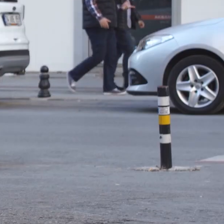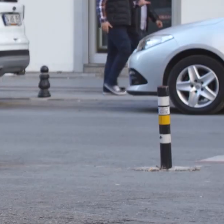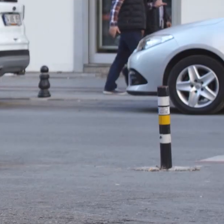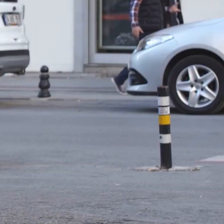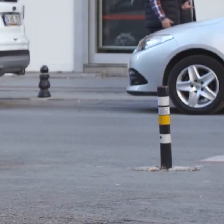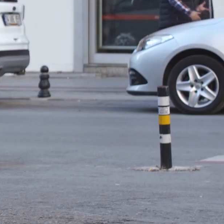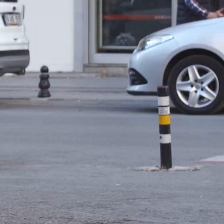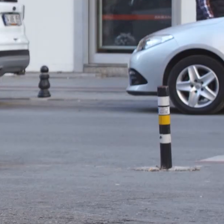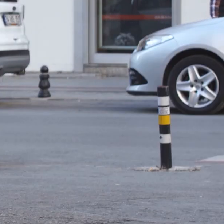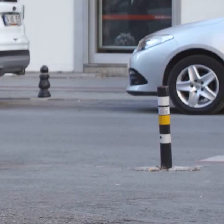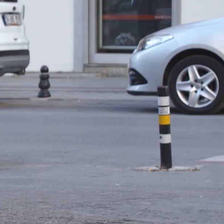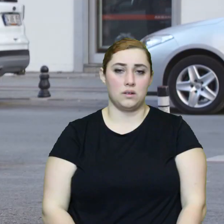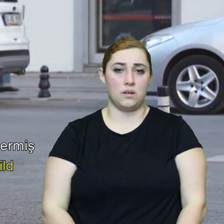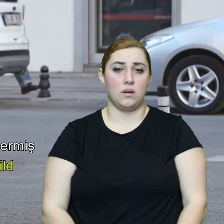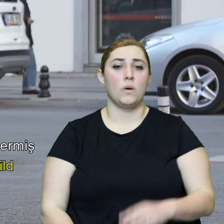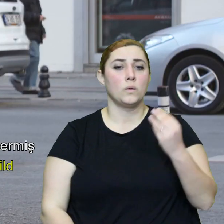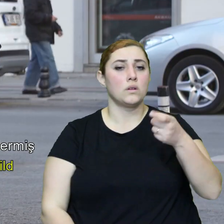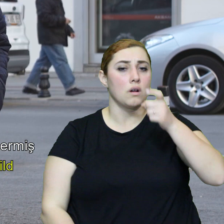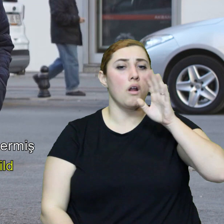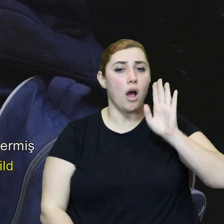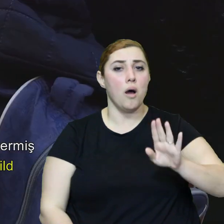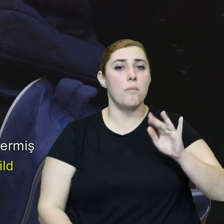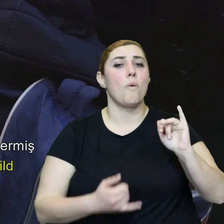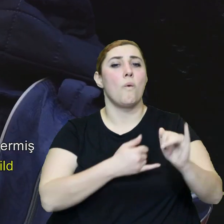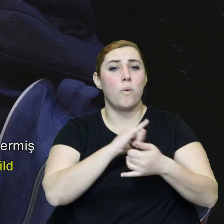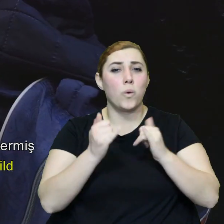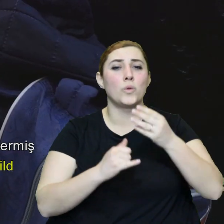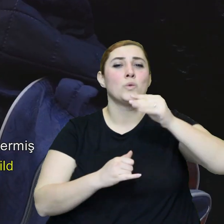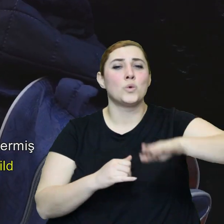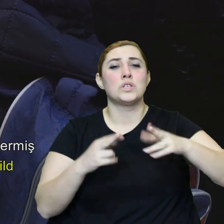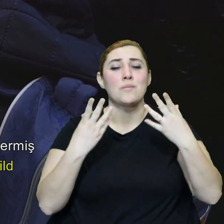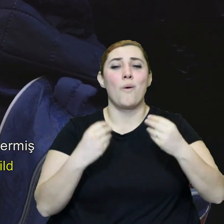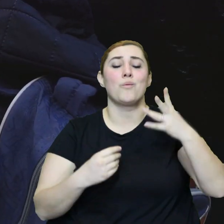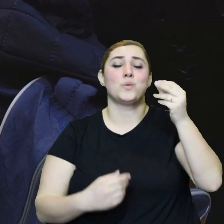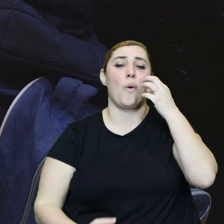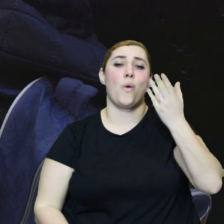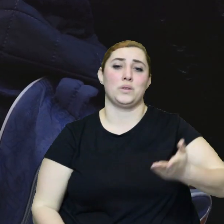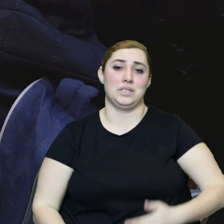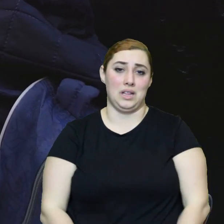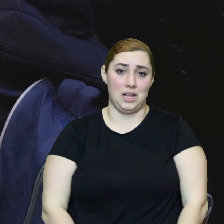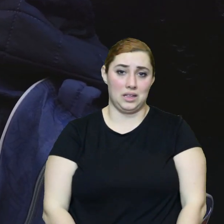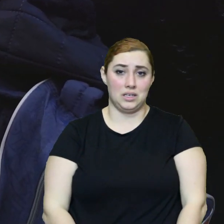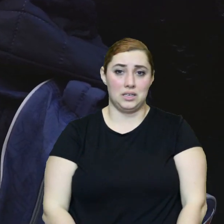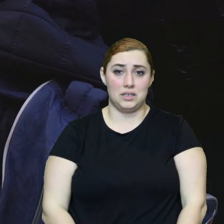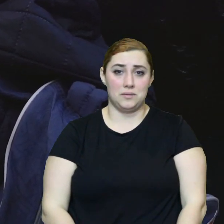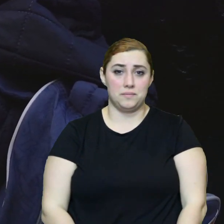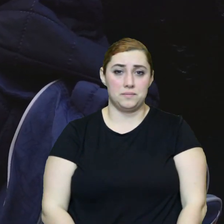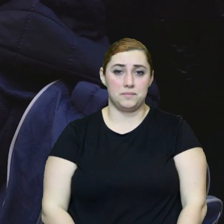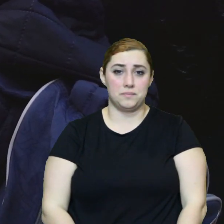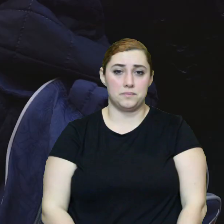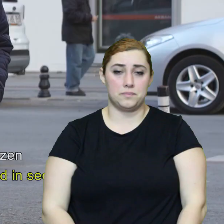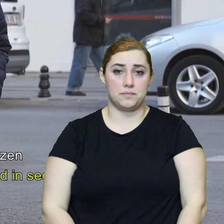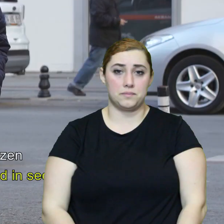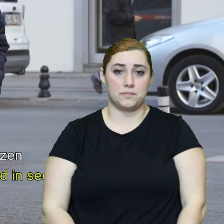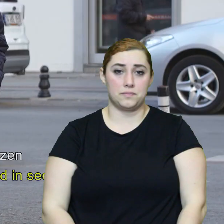Her ne kadar kral olsa da aslında oyunlar oynamayı çocuk olmaya özenmiş. Elleri cebinde okul önünde annelerinin yanındaki